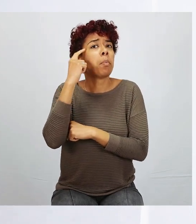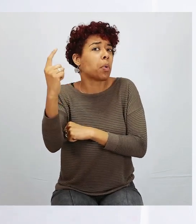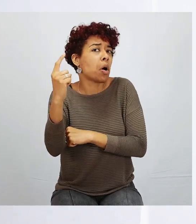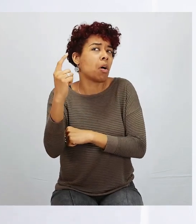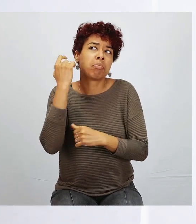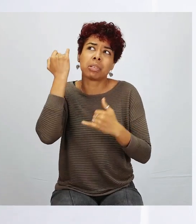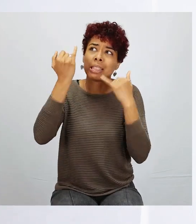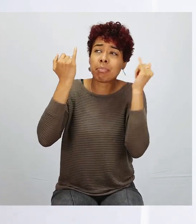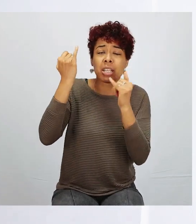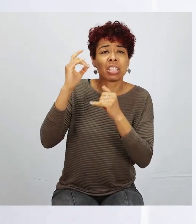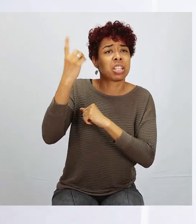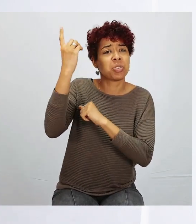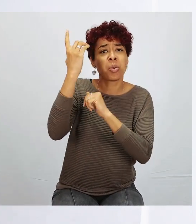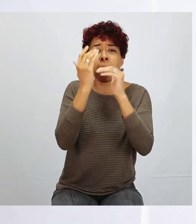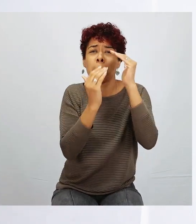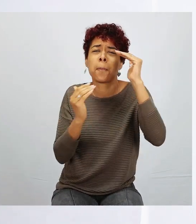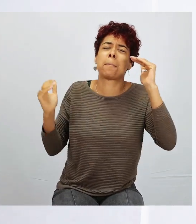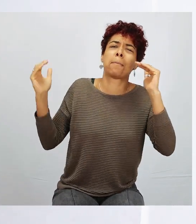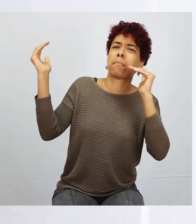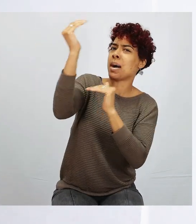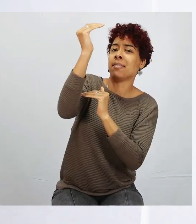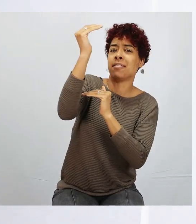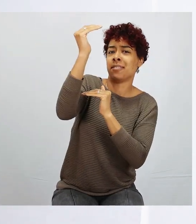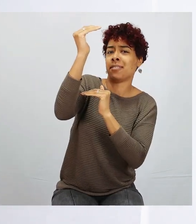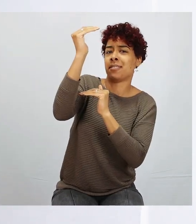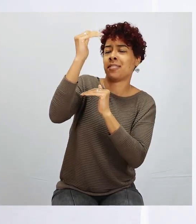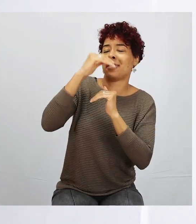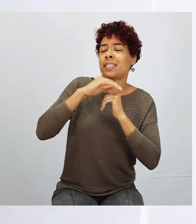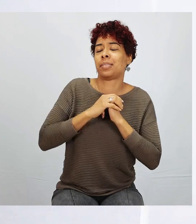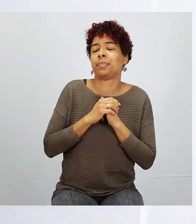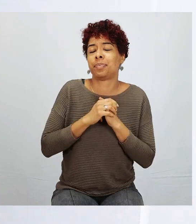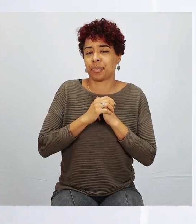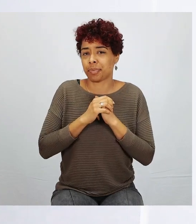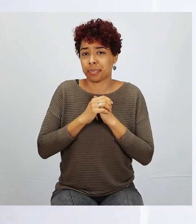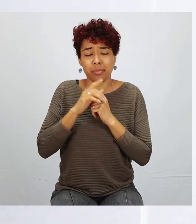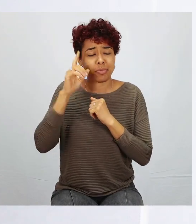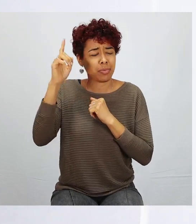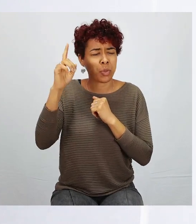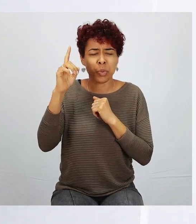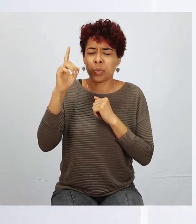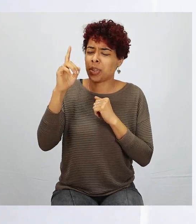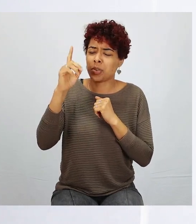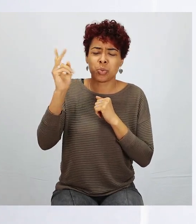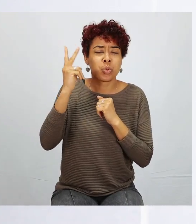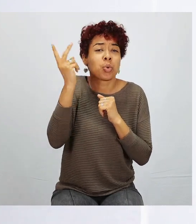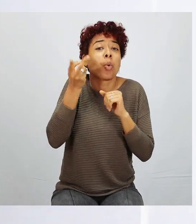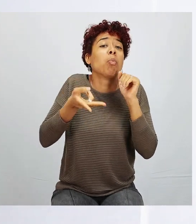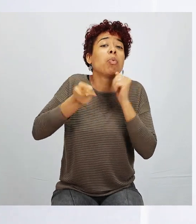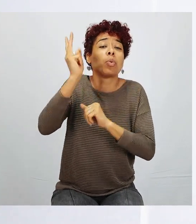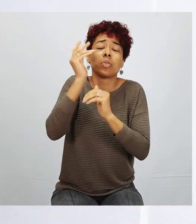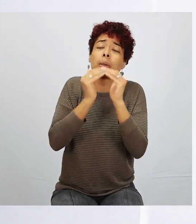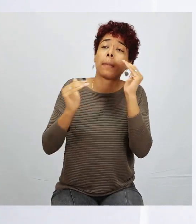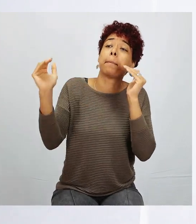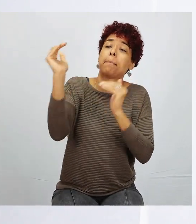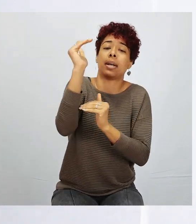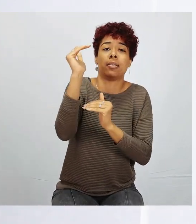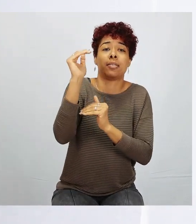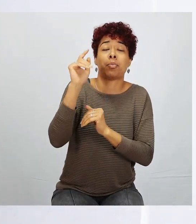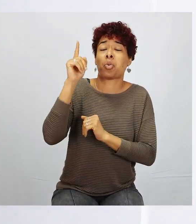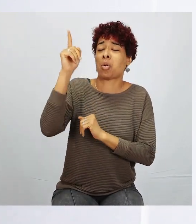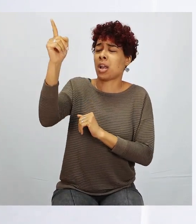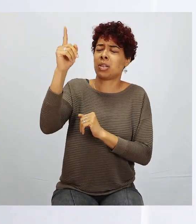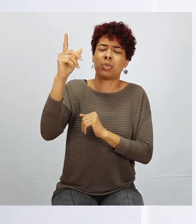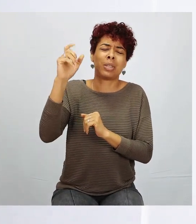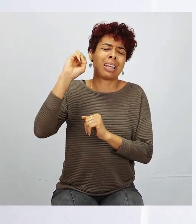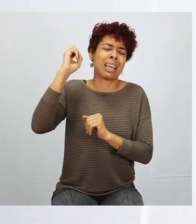peux imaginer, espérer, concevoir, croire. Il va toujours au-delà parce qu'on sert un Dieu qui est infini